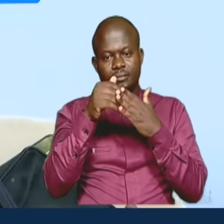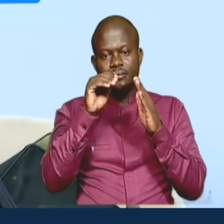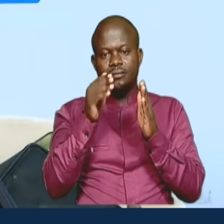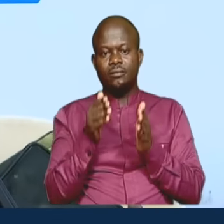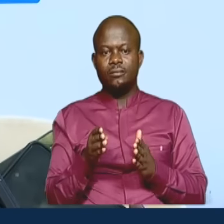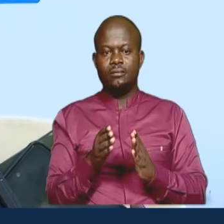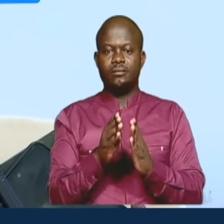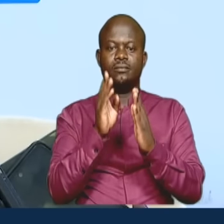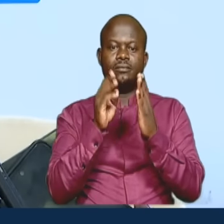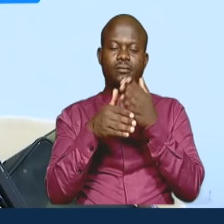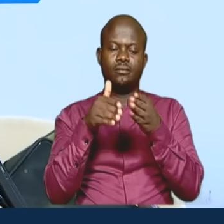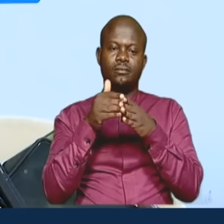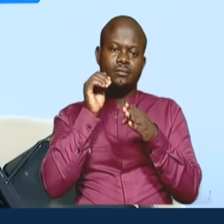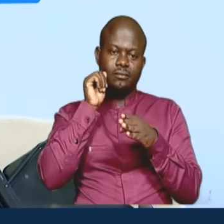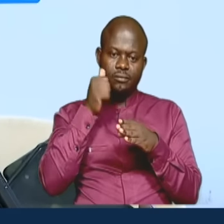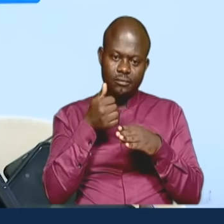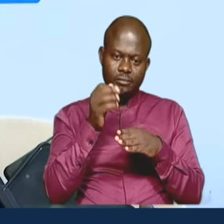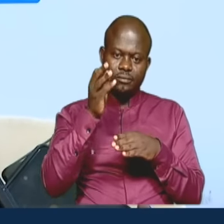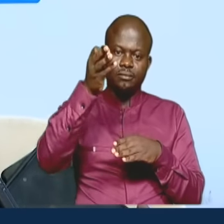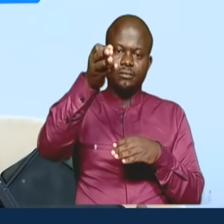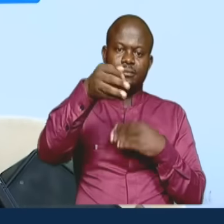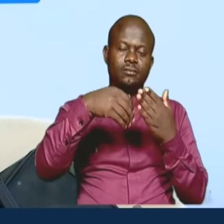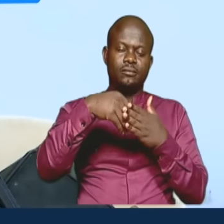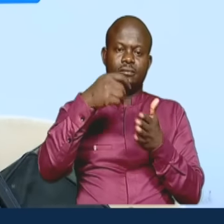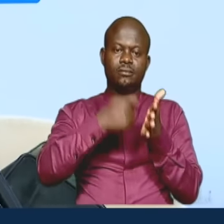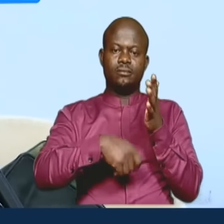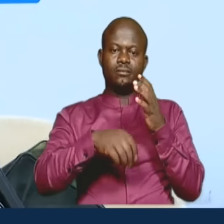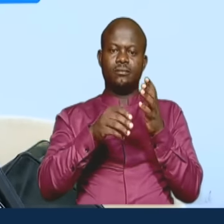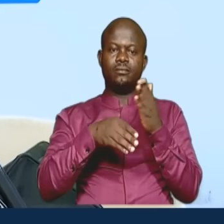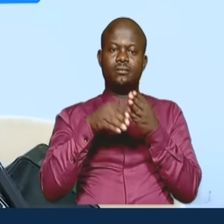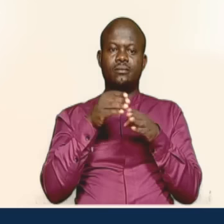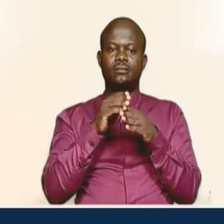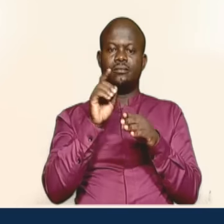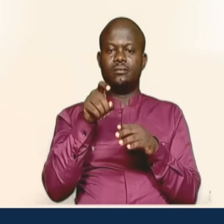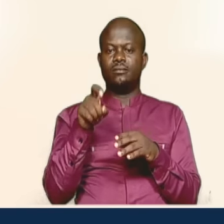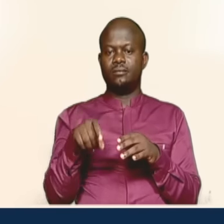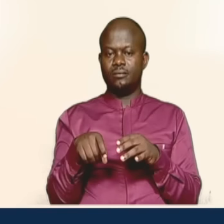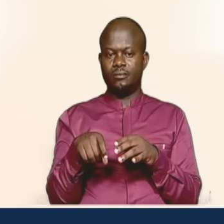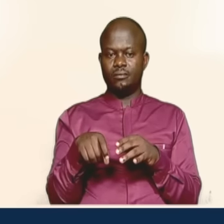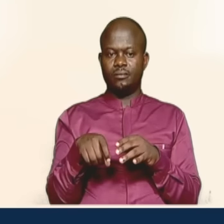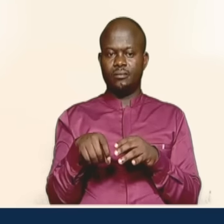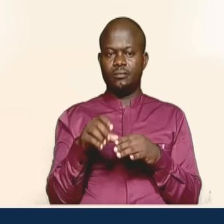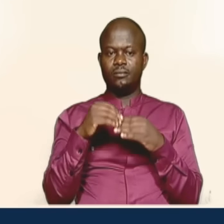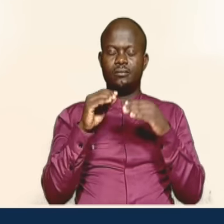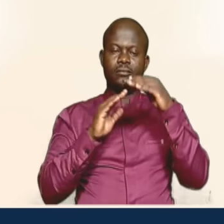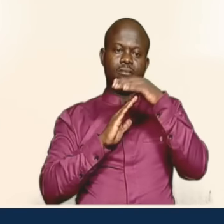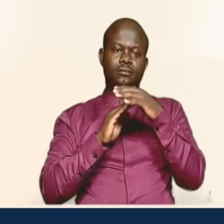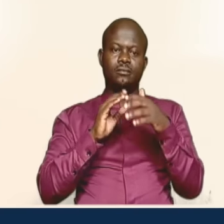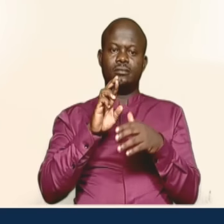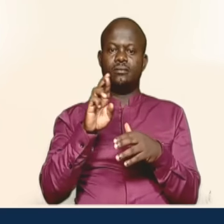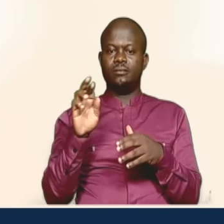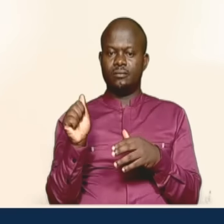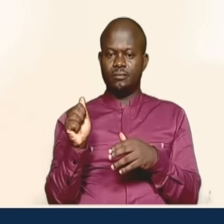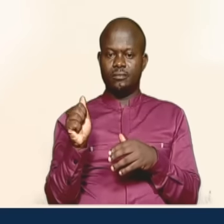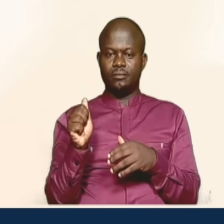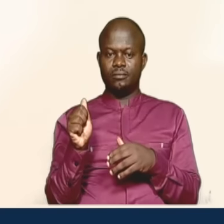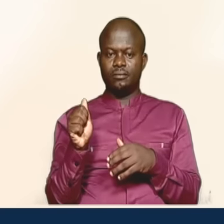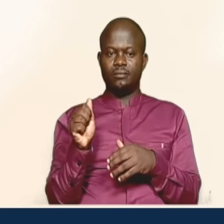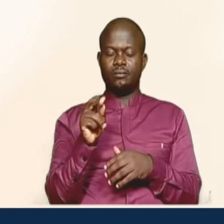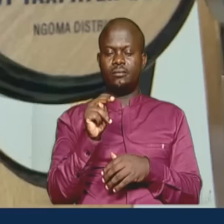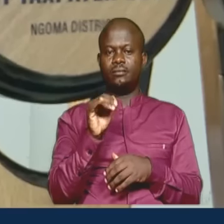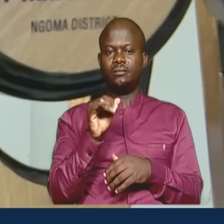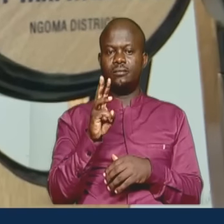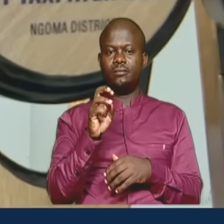muhanda tuzubaka ejo umusoro uri bwishyure uzakenerwa Komiseri mukuru wa Rwanda Revenue Authority niwe Nshuti